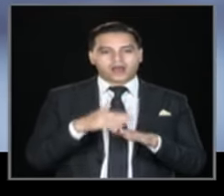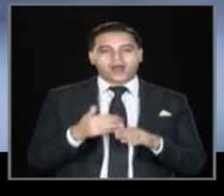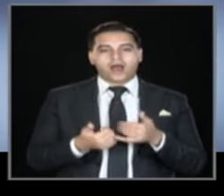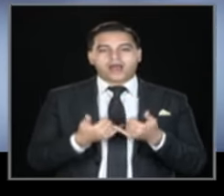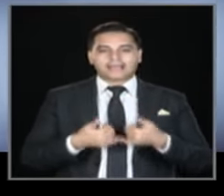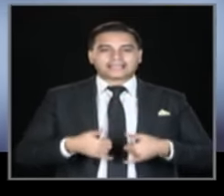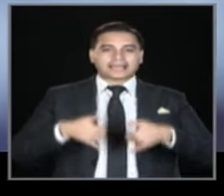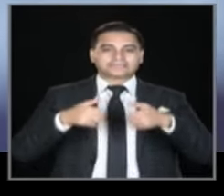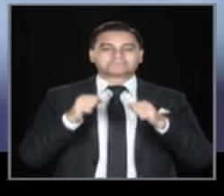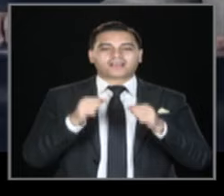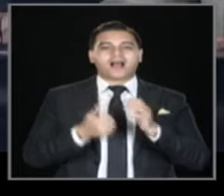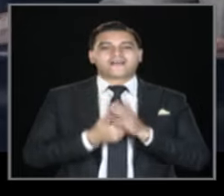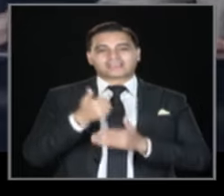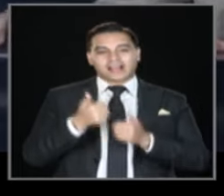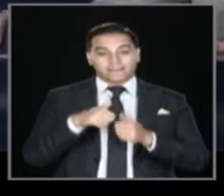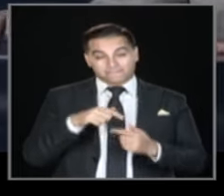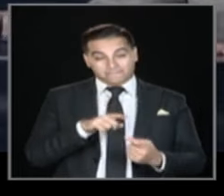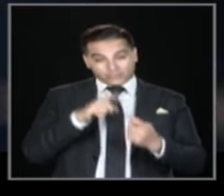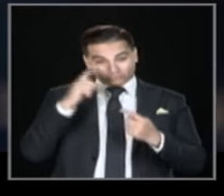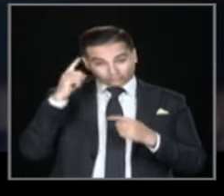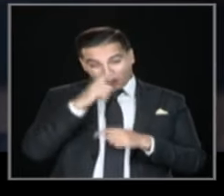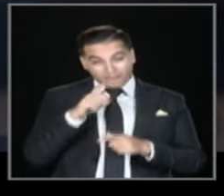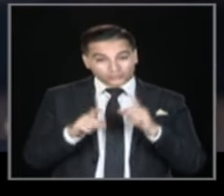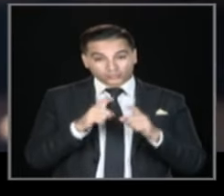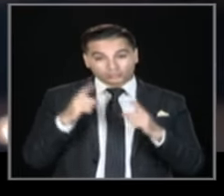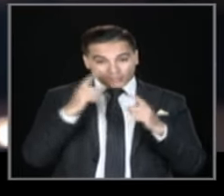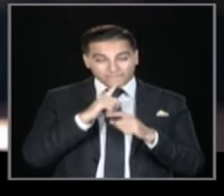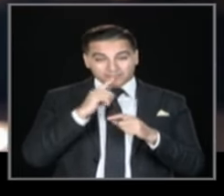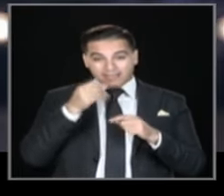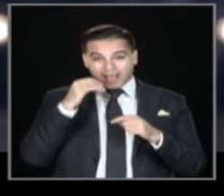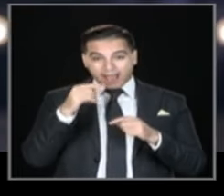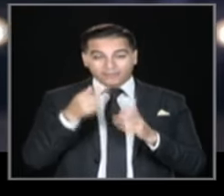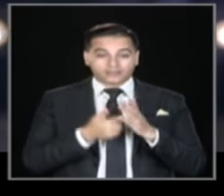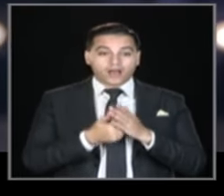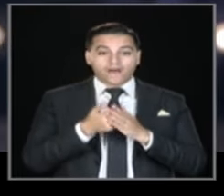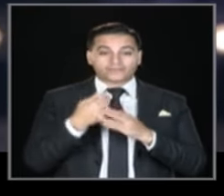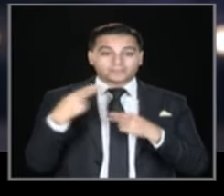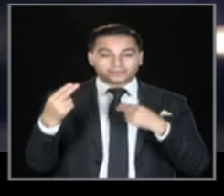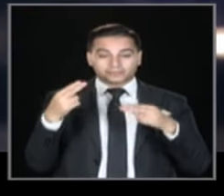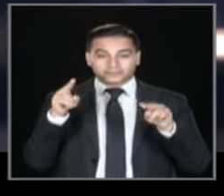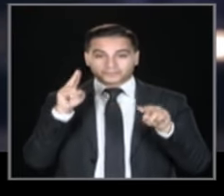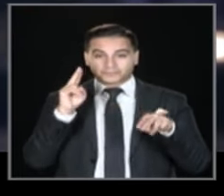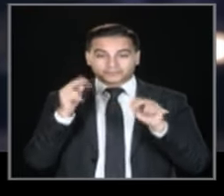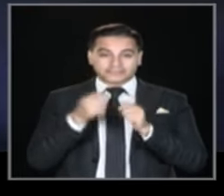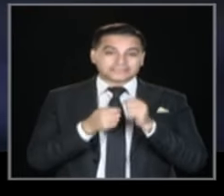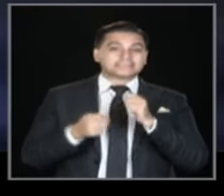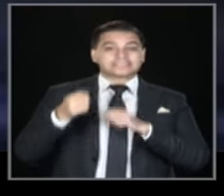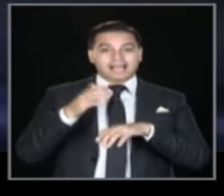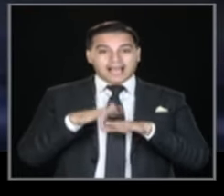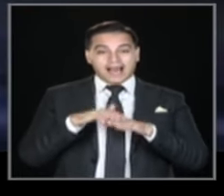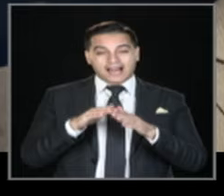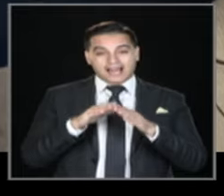لاعب طبعا الماتش صعب واسئلته صعبه من الاول استاذ احمد سليمان قدر ان هو يخطف اسئله مننا كلنا يبعد بيها نوعا ما عن